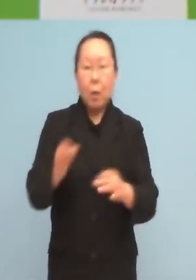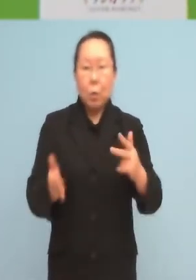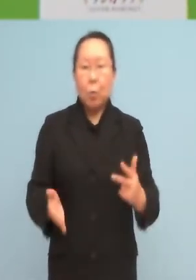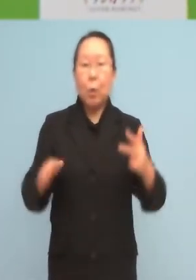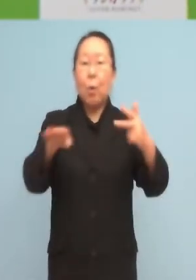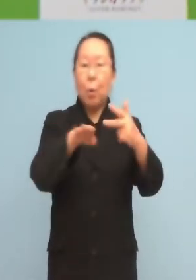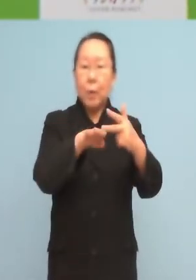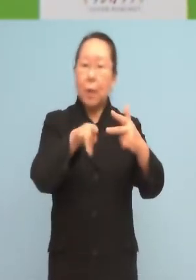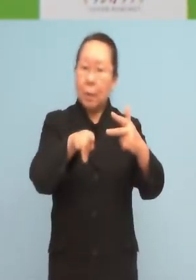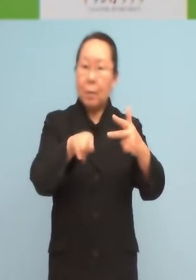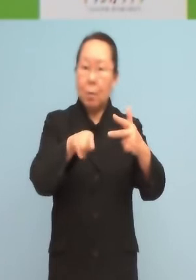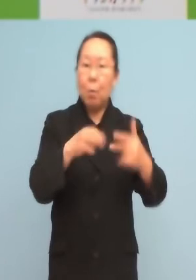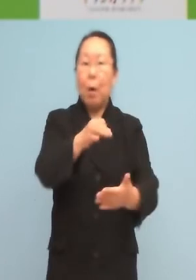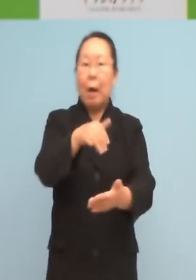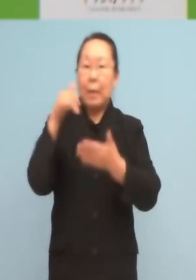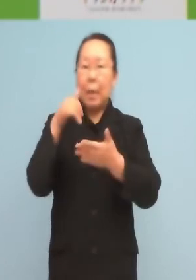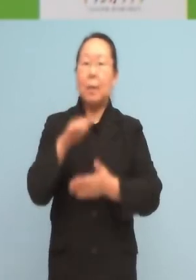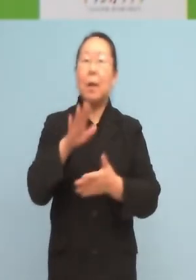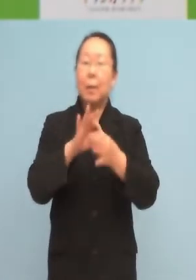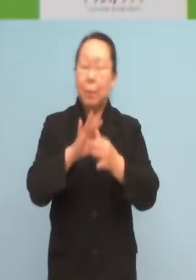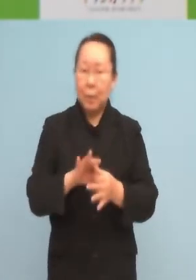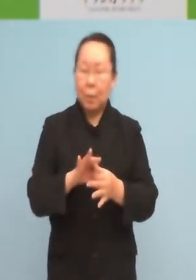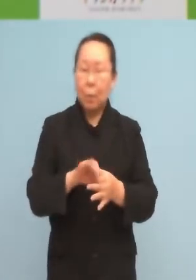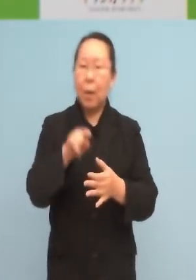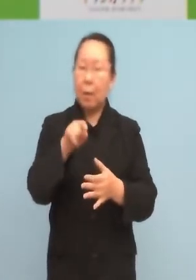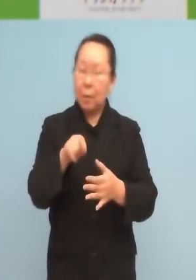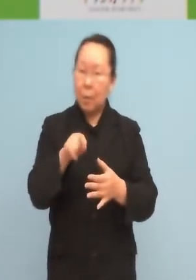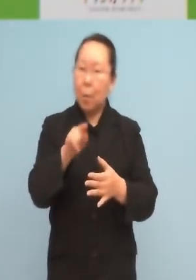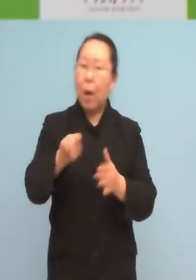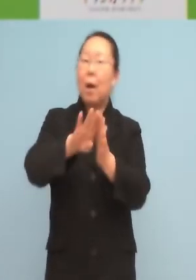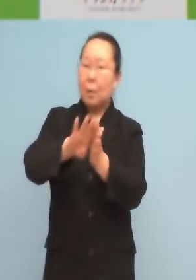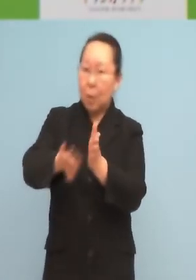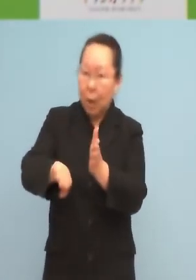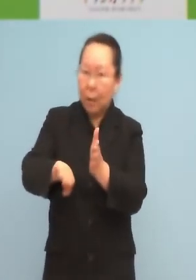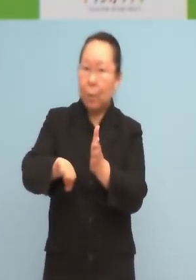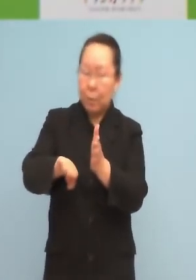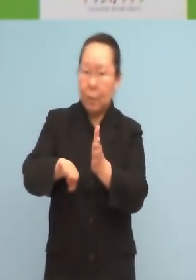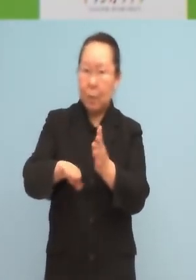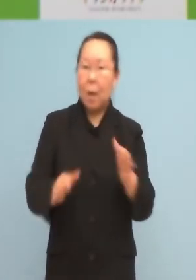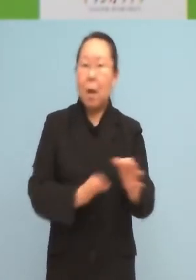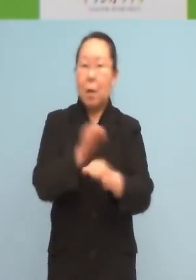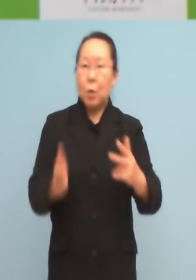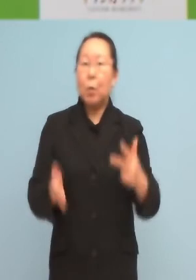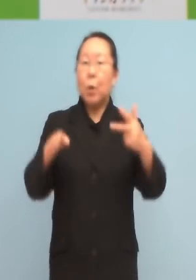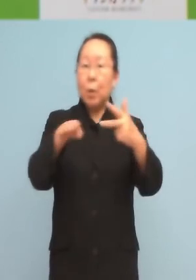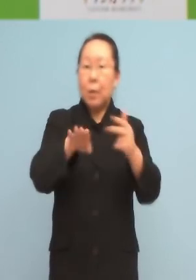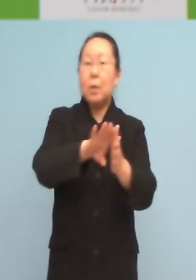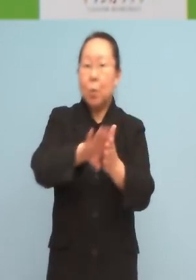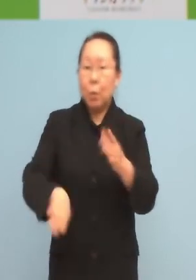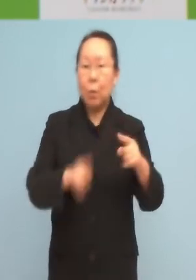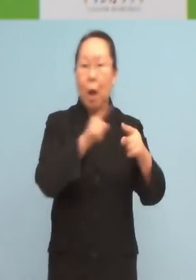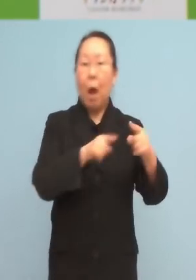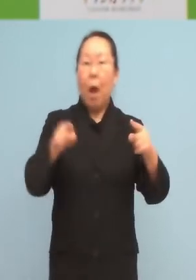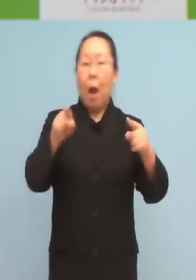はここはまあ利益を生みますんでね、ここについてはちょっと除外をいたしますが、商業施設等を除く公益性の